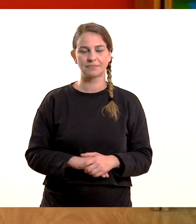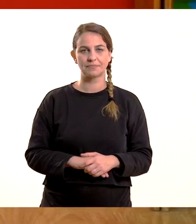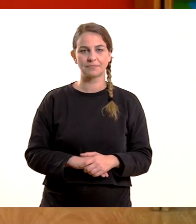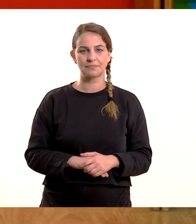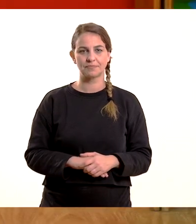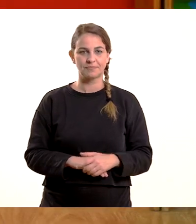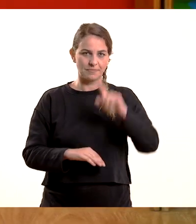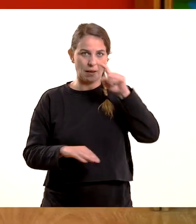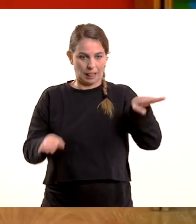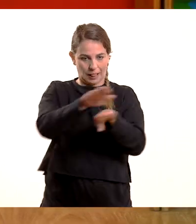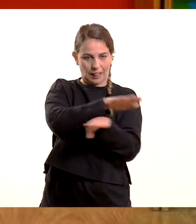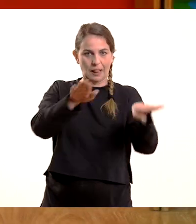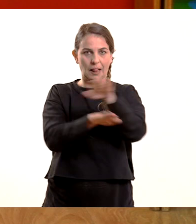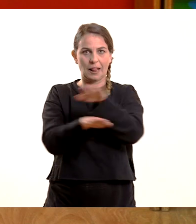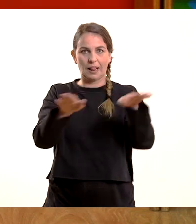Πρέπει να τα μπερδέψω πολύ.